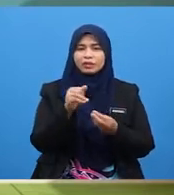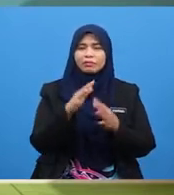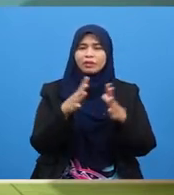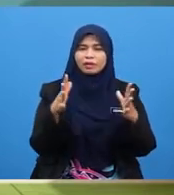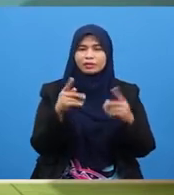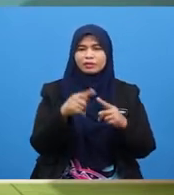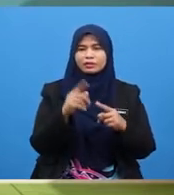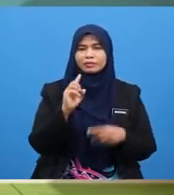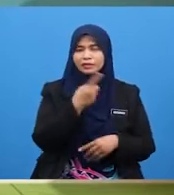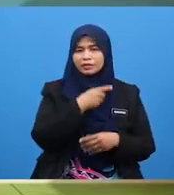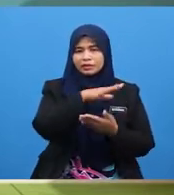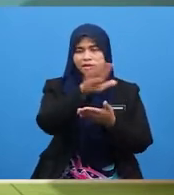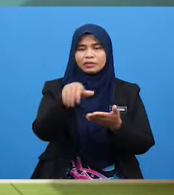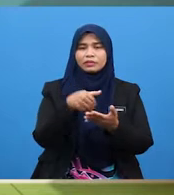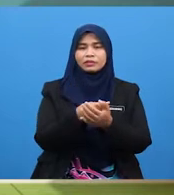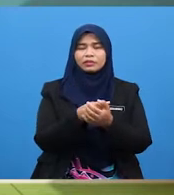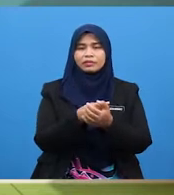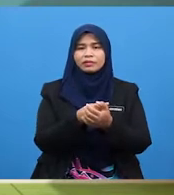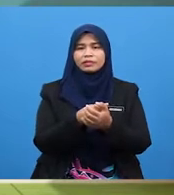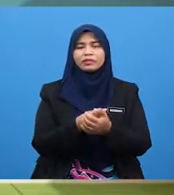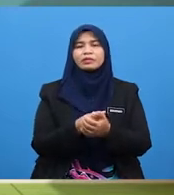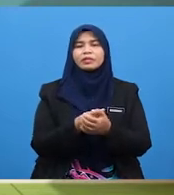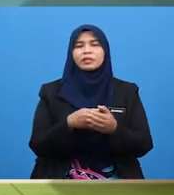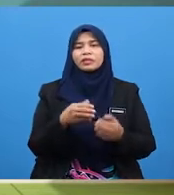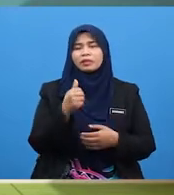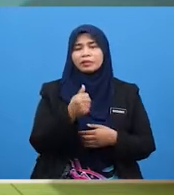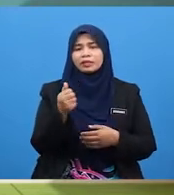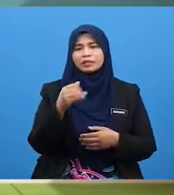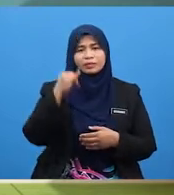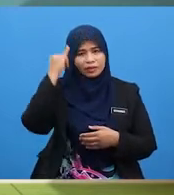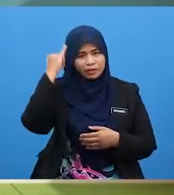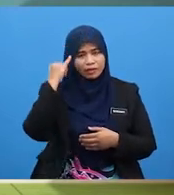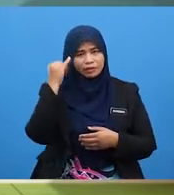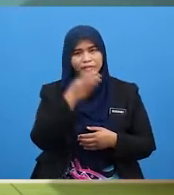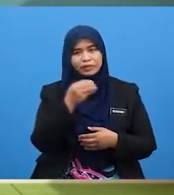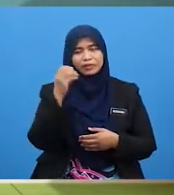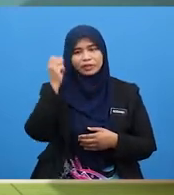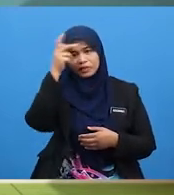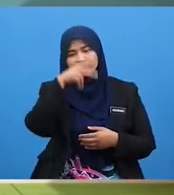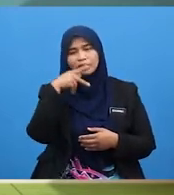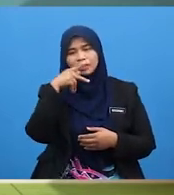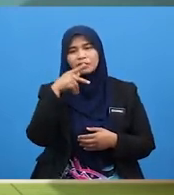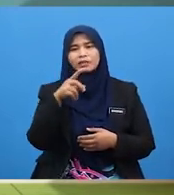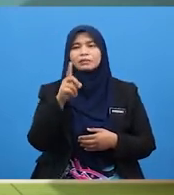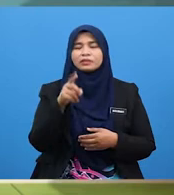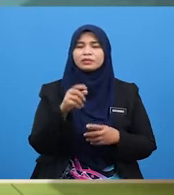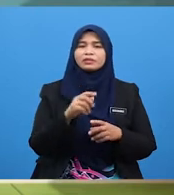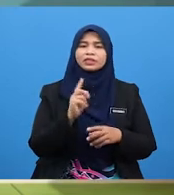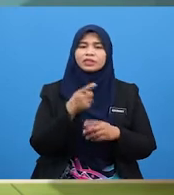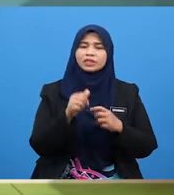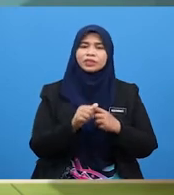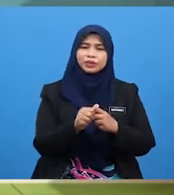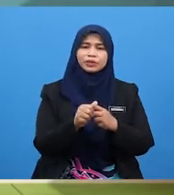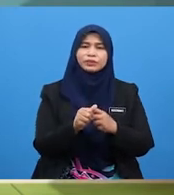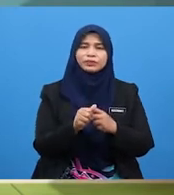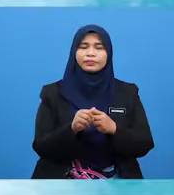semua. Ketokohan mereka dalam aspek ilmu dan juga akhlak patut dicontohi dan